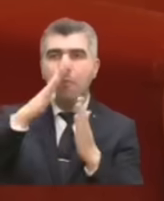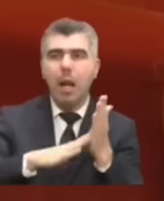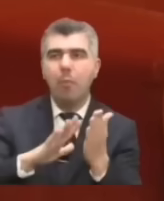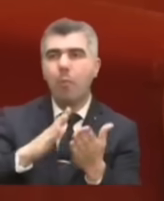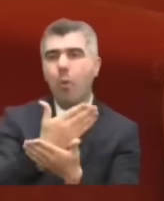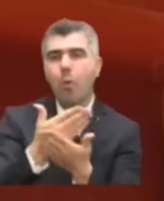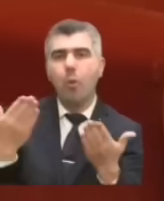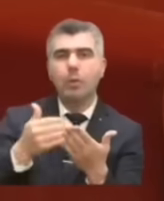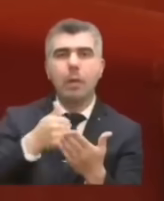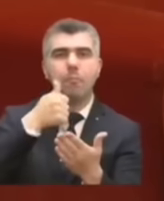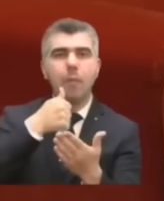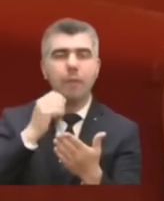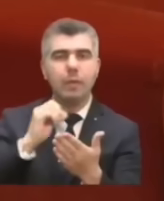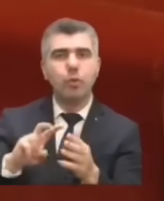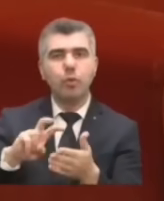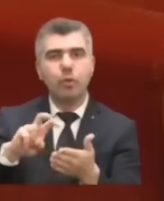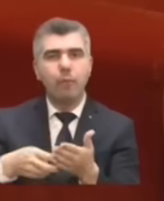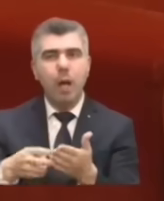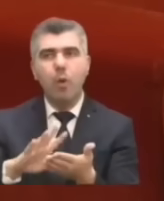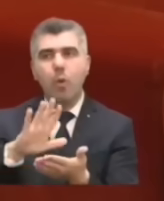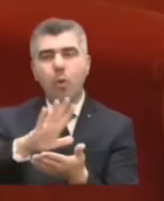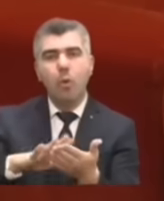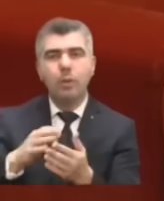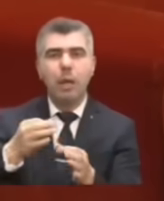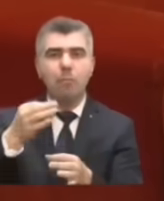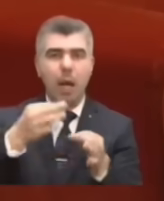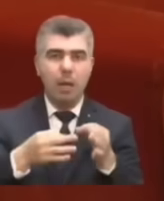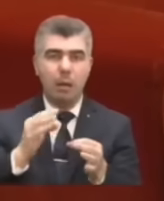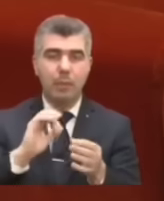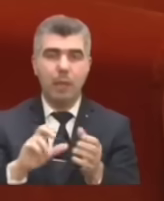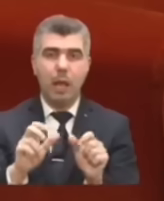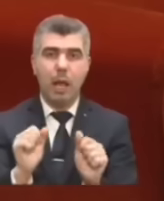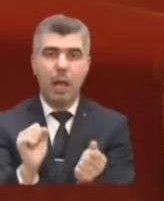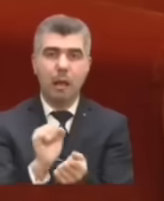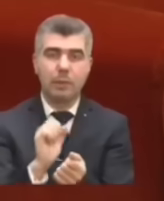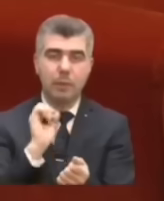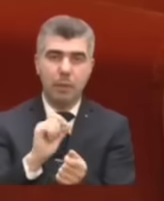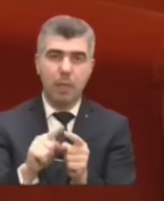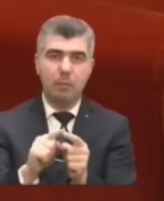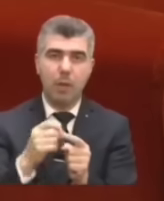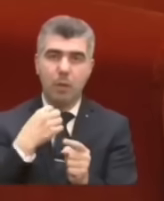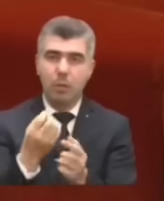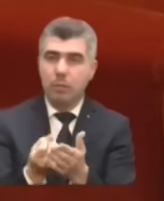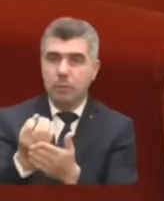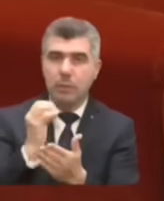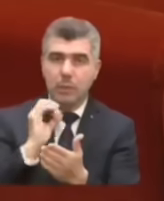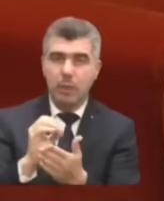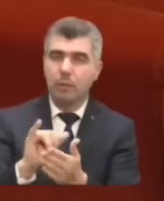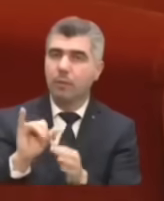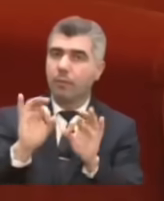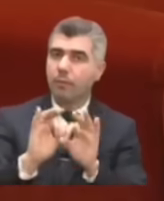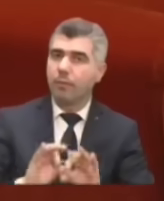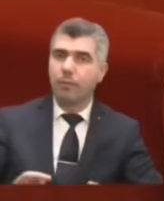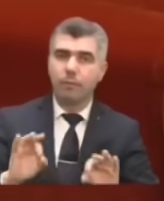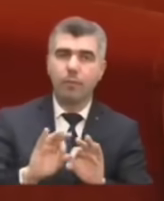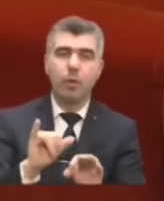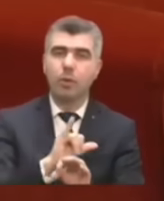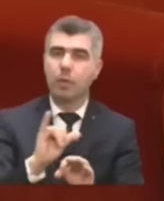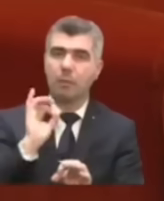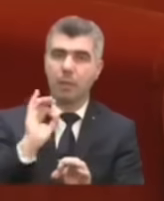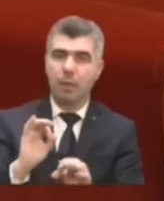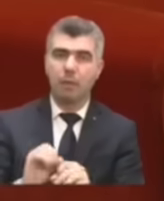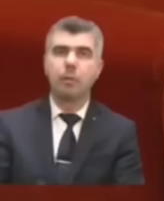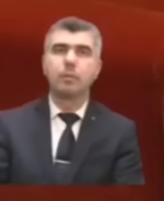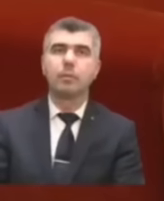وكاع اللي يدير الفلوس الشفار وخصنا كلشي نحاكموا كلشي نديوه للحبس باش شي واحد يدي يعطينا دروس في الاخلاق؟ من كان منكم بلا خطيئه فليرميها